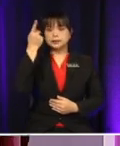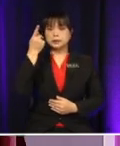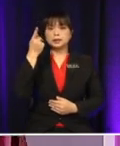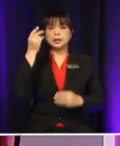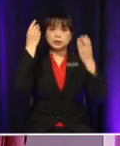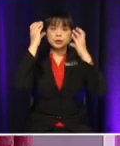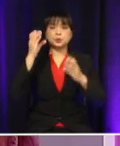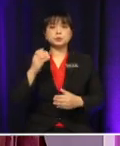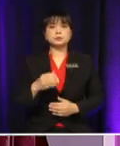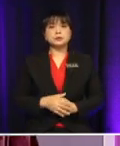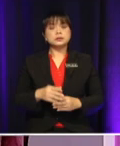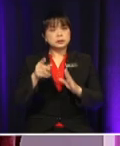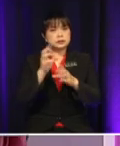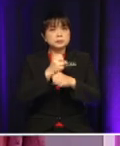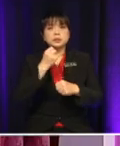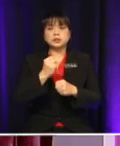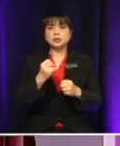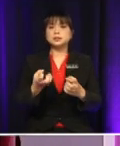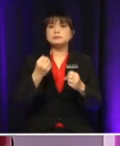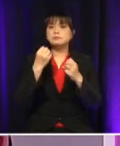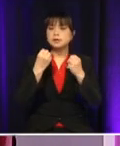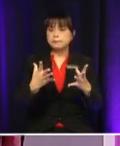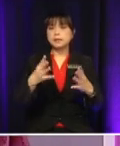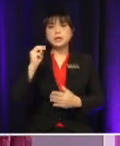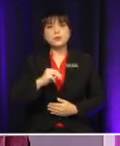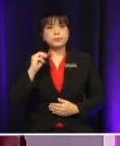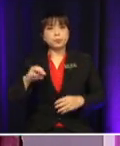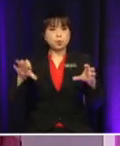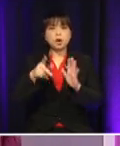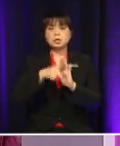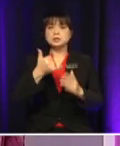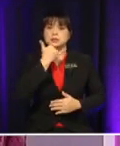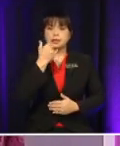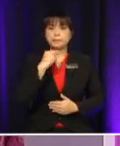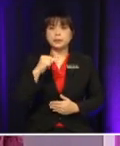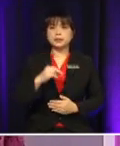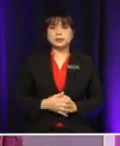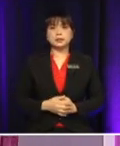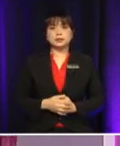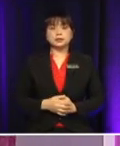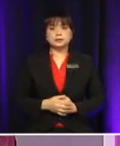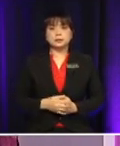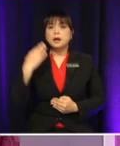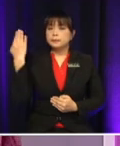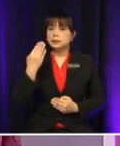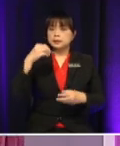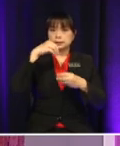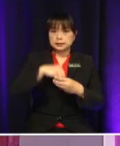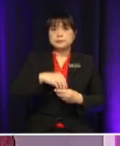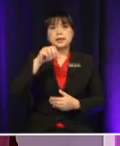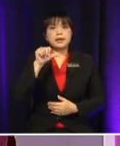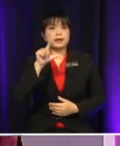kesilapan dalam soal tersebut begini jika tahu kan di dalam sini kita guys yang bertukar adalah